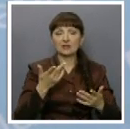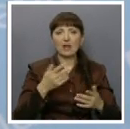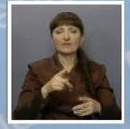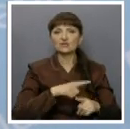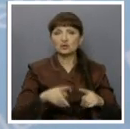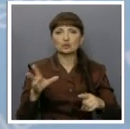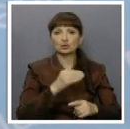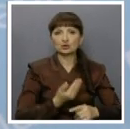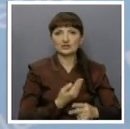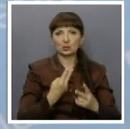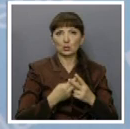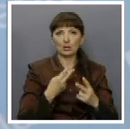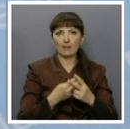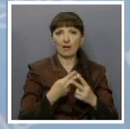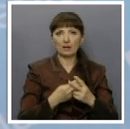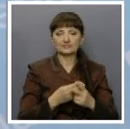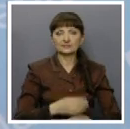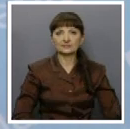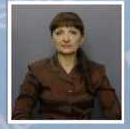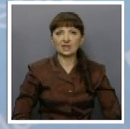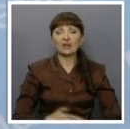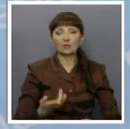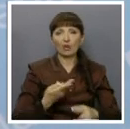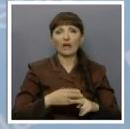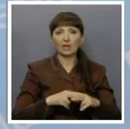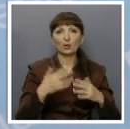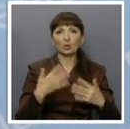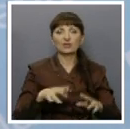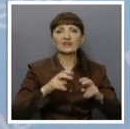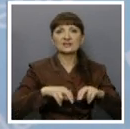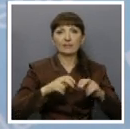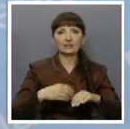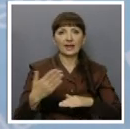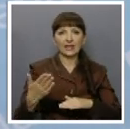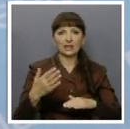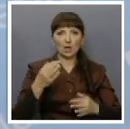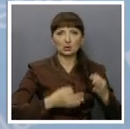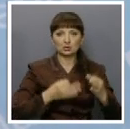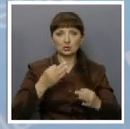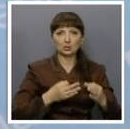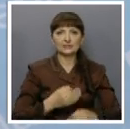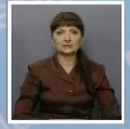лишение свободы по этим 2 статьям им грозит. Но это уже на рассмотрение судебных органов.